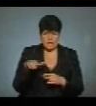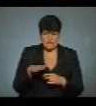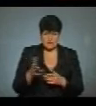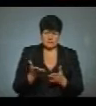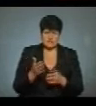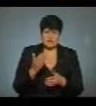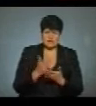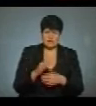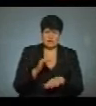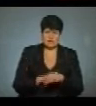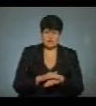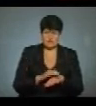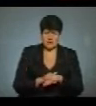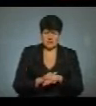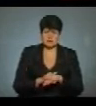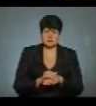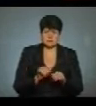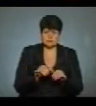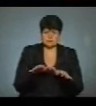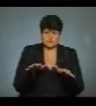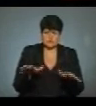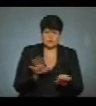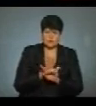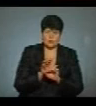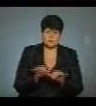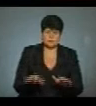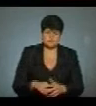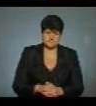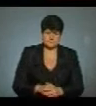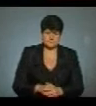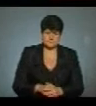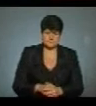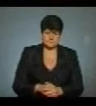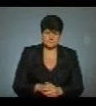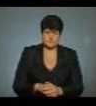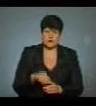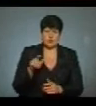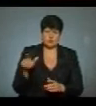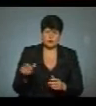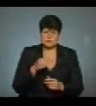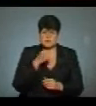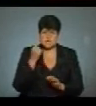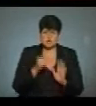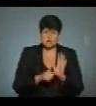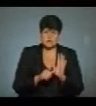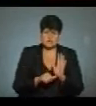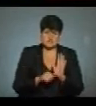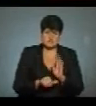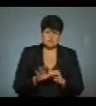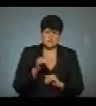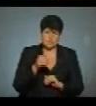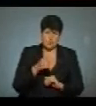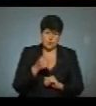факти виявлення та поширення COVID-19. Людям віком старше 65